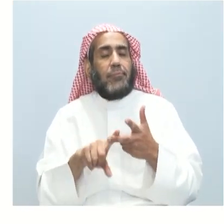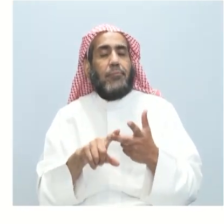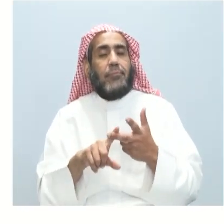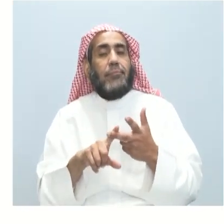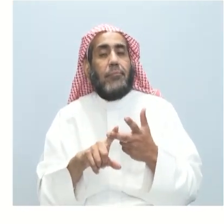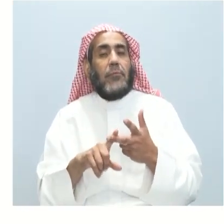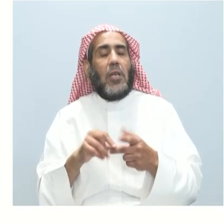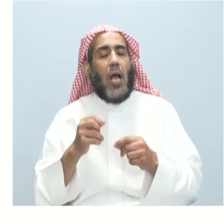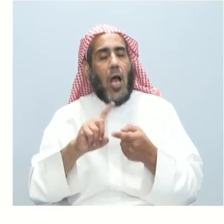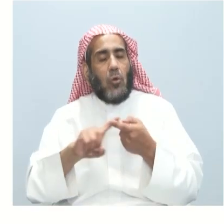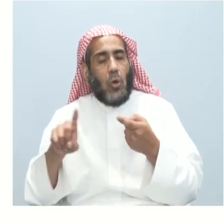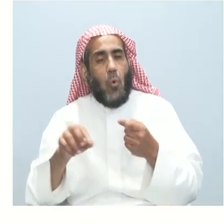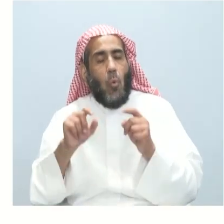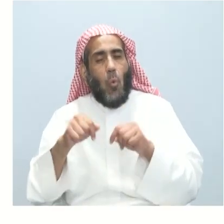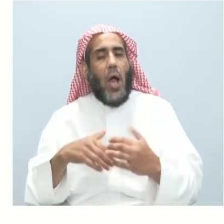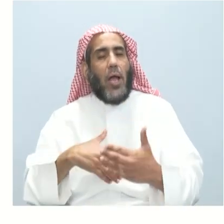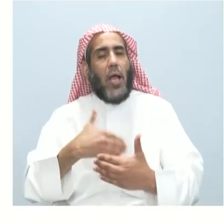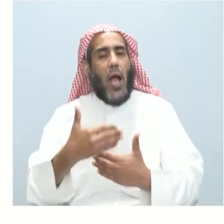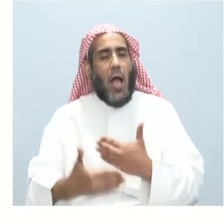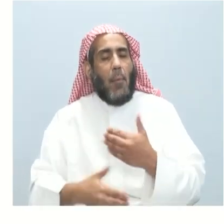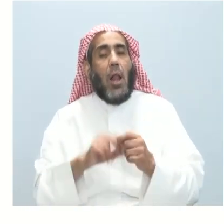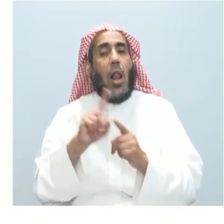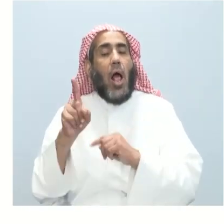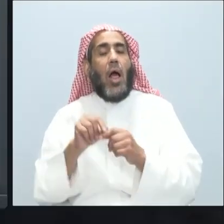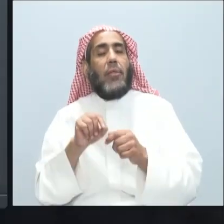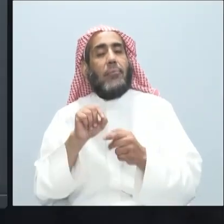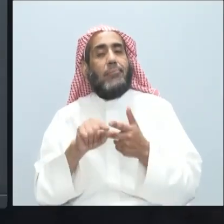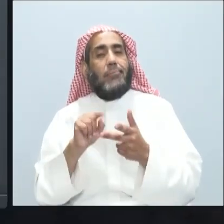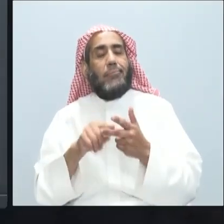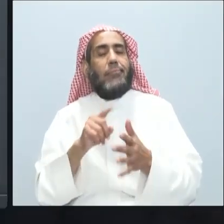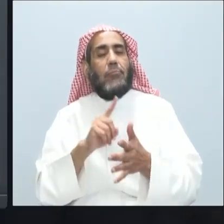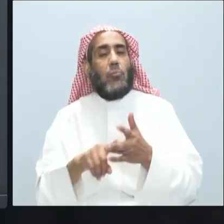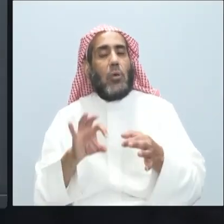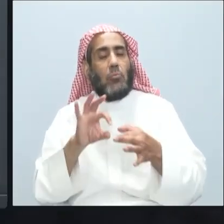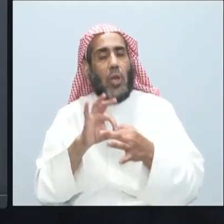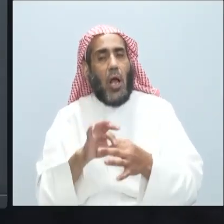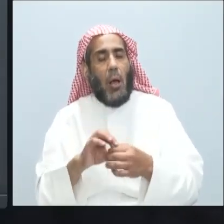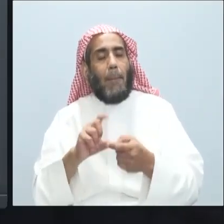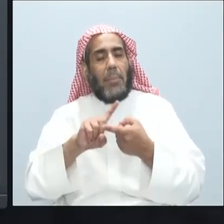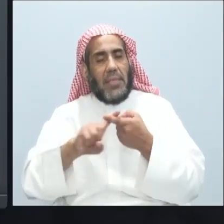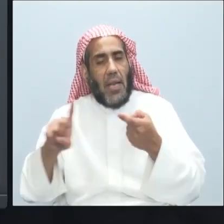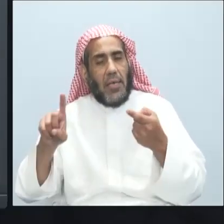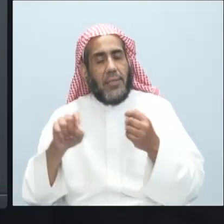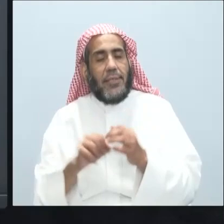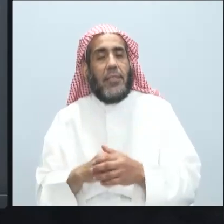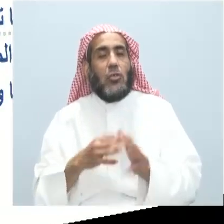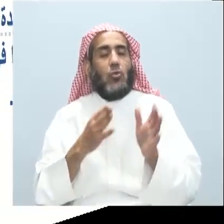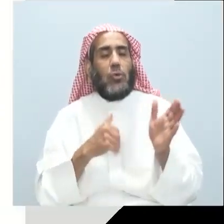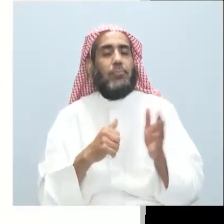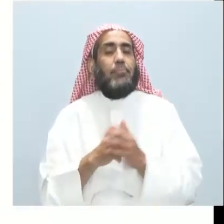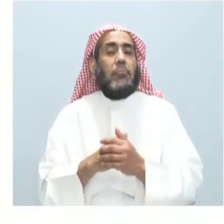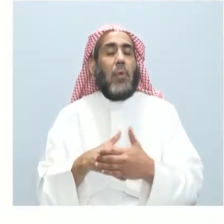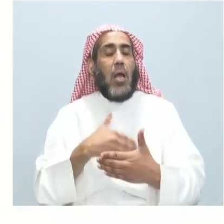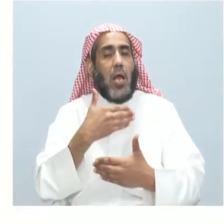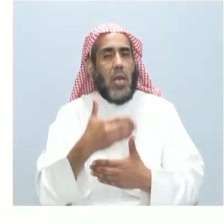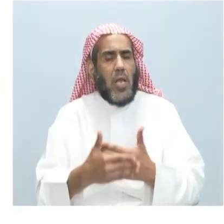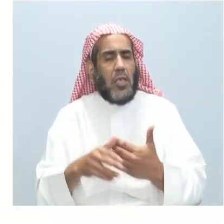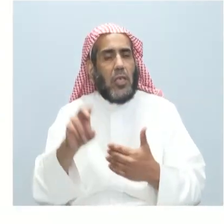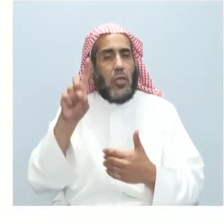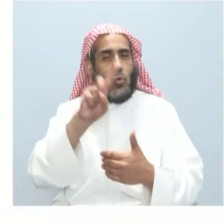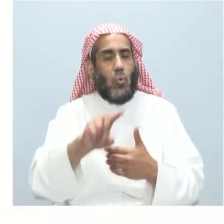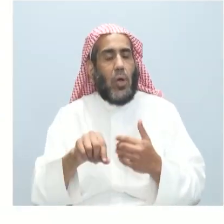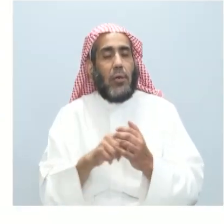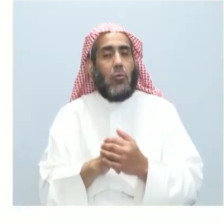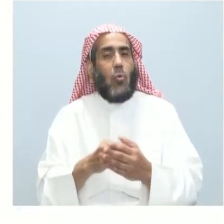ايضا ان يطلقها وهي حامل فهذه هي الامور المتعلقه بالطلاق السني ناتي الى سؤال